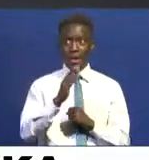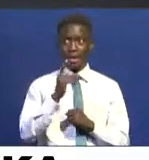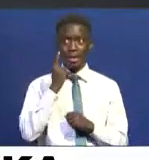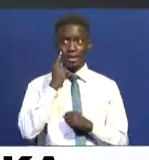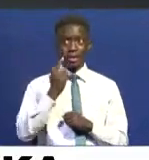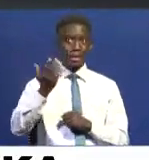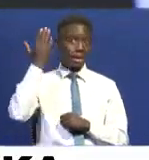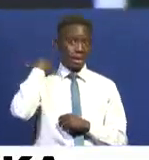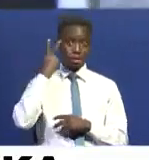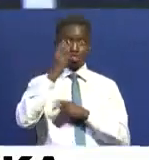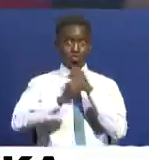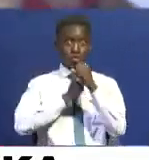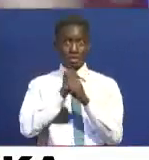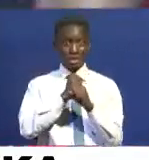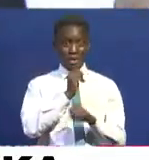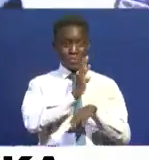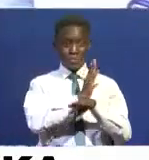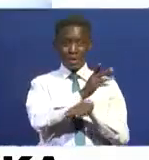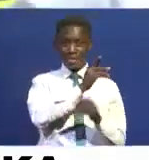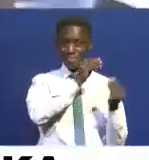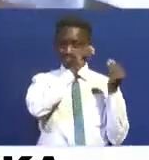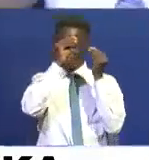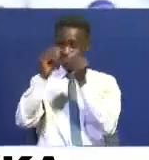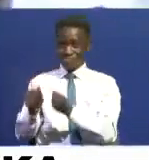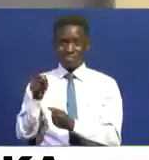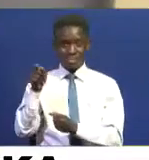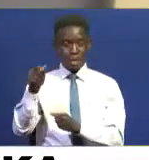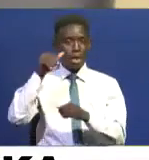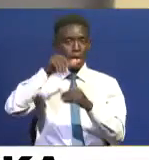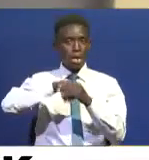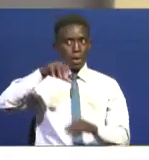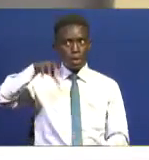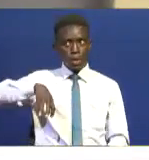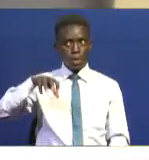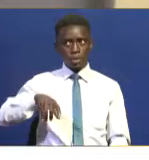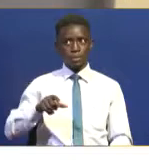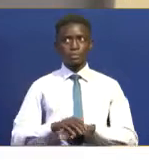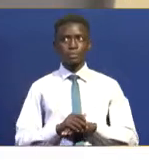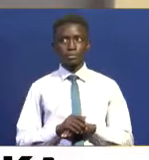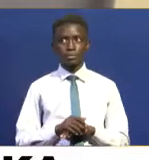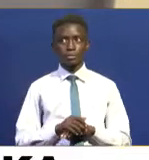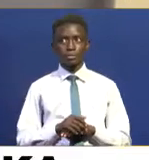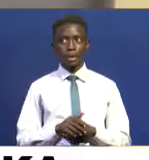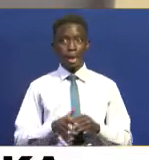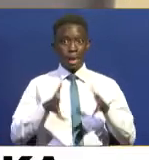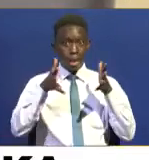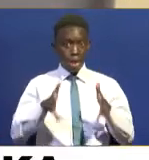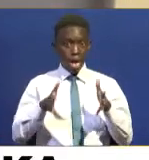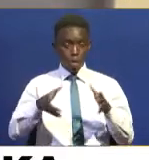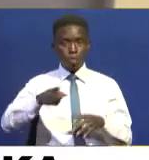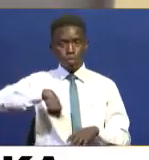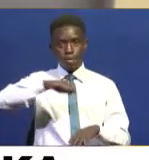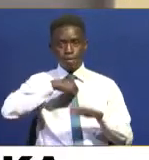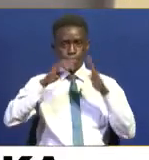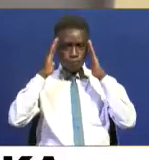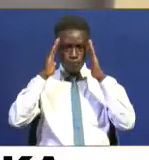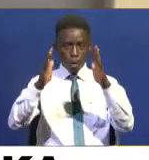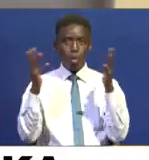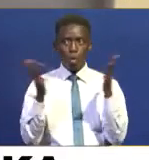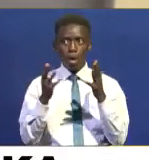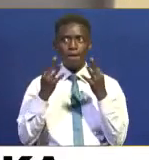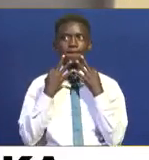miwili iliyopita kwenye mashindano ya kanda ya tatu mjini Kinshasa. So sasa hii tunafocus kwa finals, bado naenda